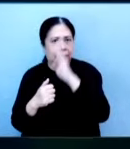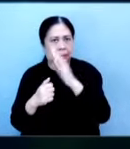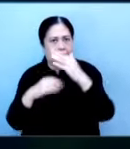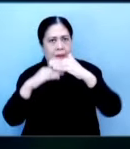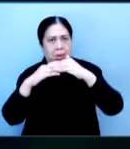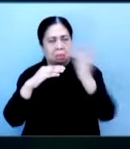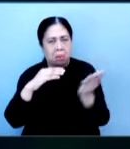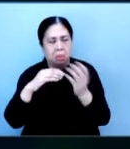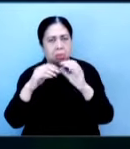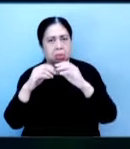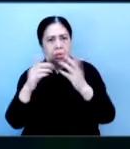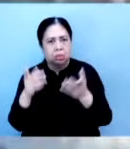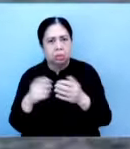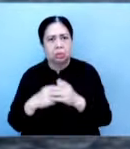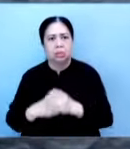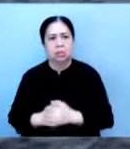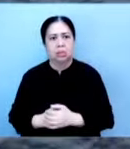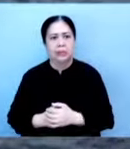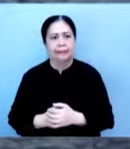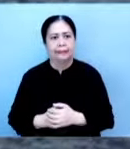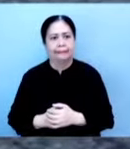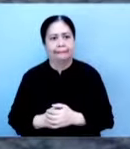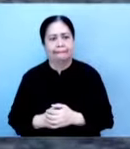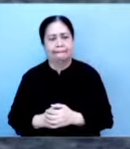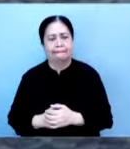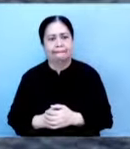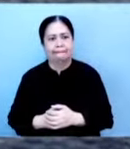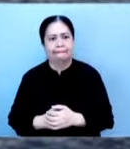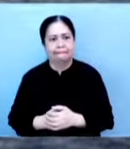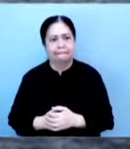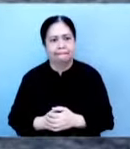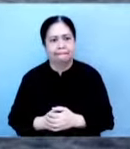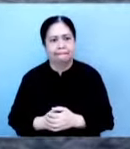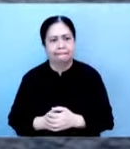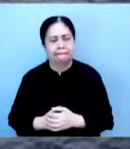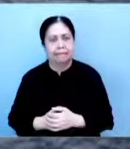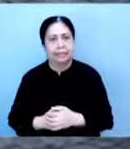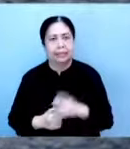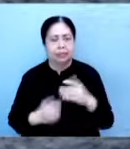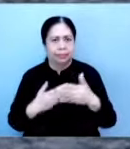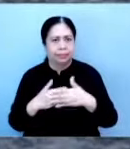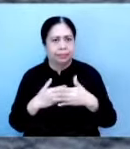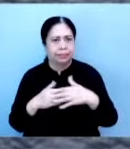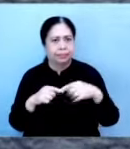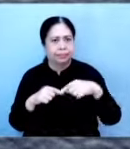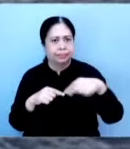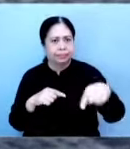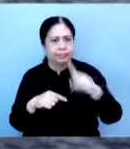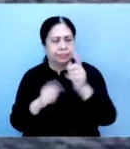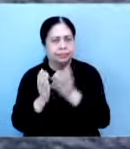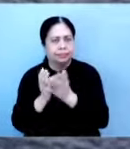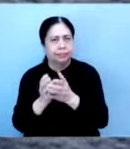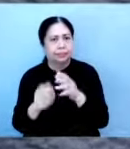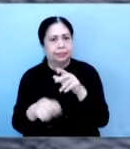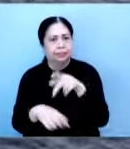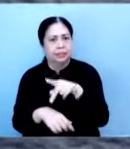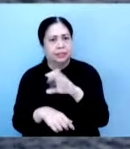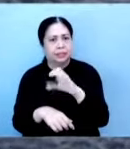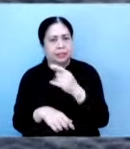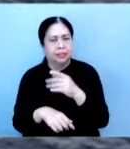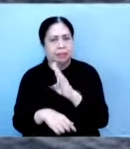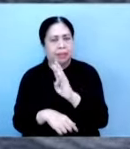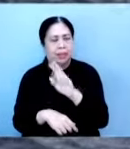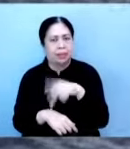kalaban-laban na uniz may 4 Hindi naman sana kalayuan sa lokasyon nila ang isang barko ng Philippine coast guard na brp